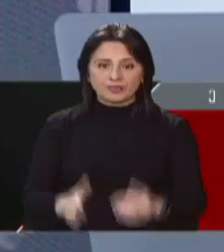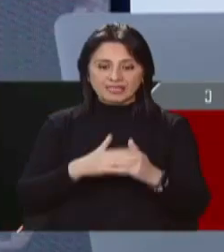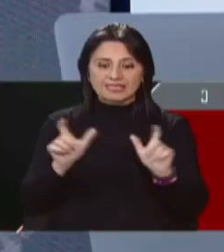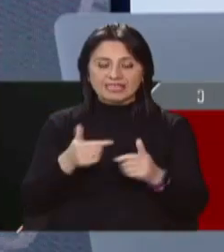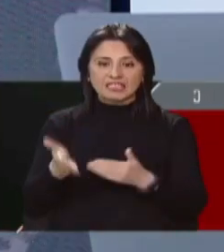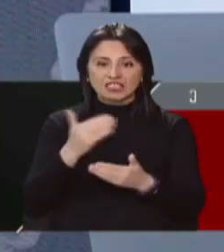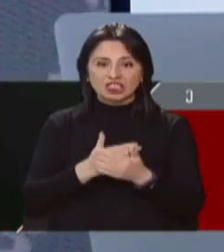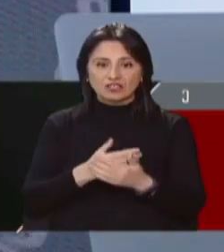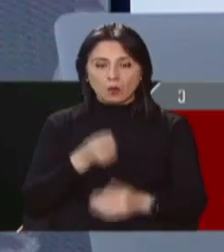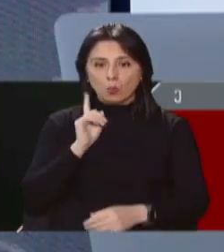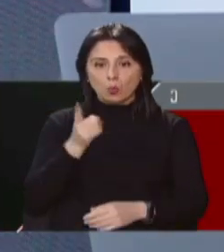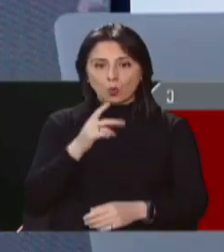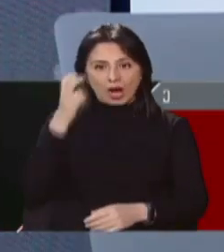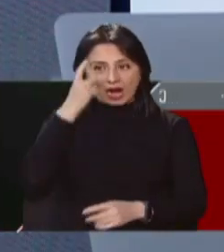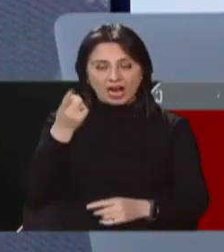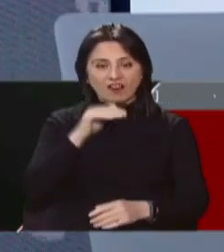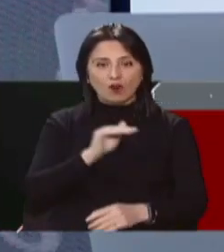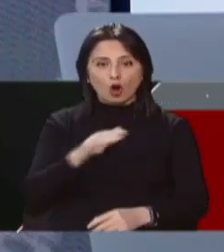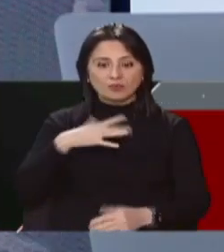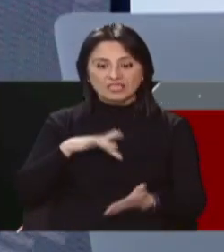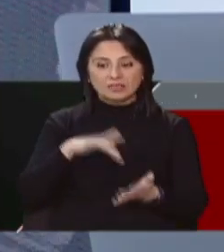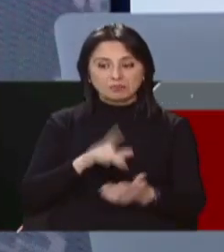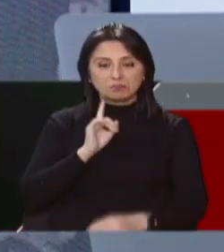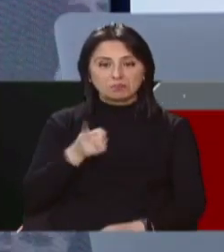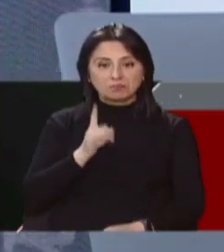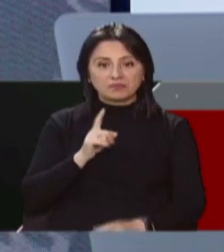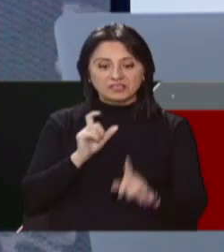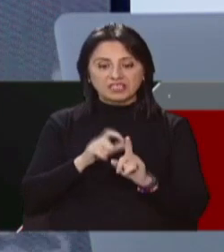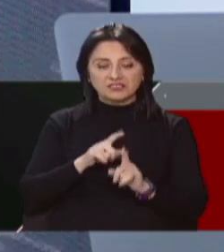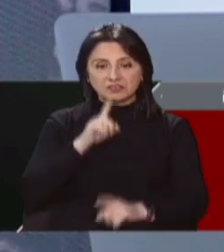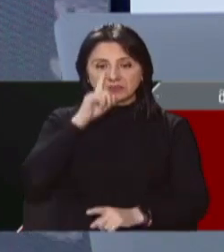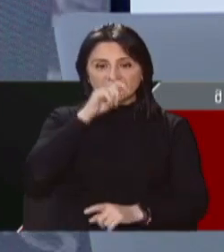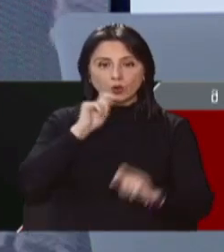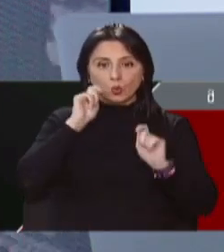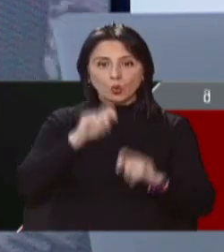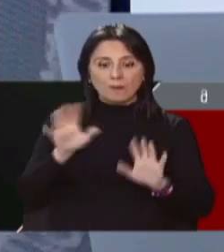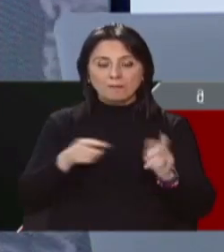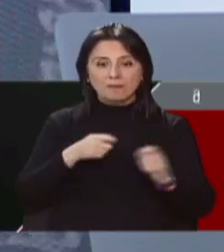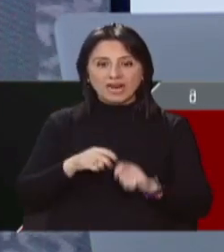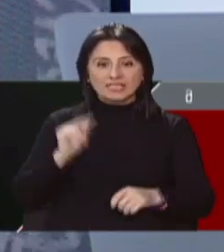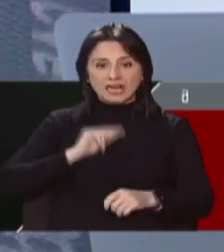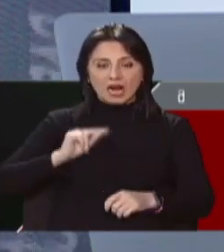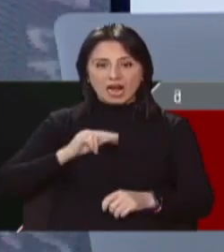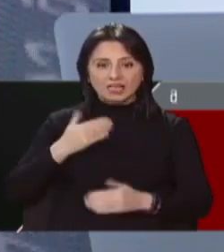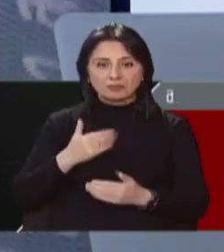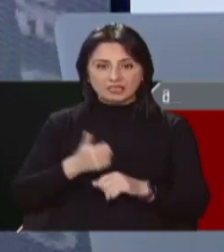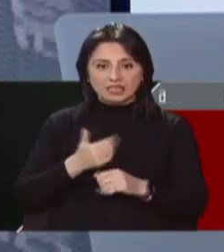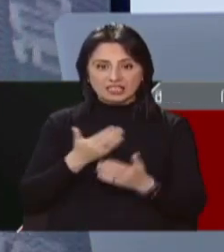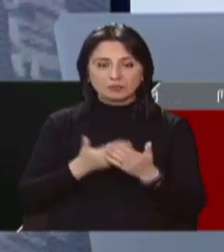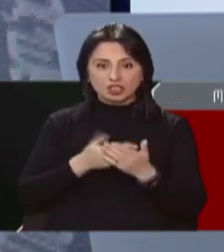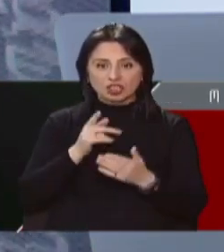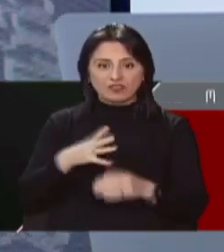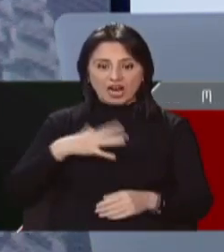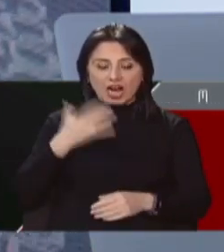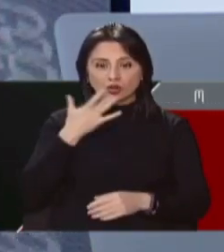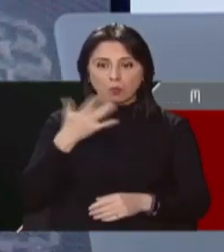Sancțiile შემდეგ ღია მუქარა კიევიდან ოფიციალური თბილისის მისამართით რიტორიკა მწვავდება. Უკრაინის პრეზიდენტის ადმინისტრაციის მრჩევლის განცხადებამ